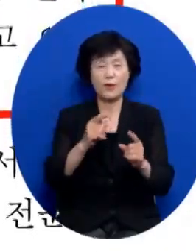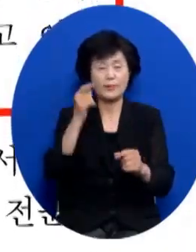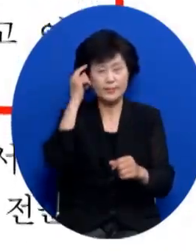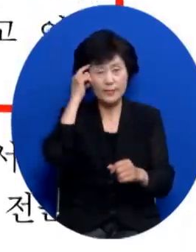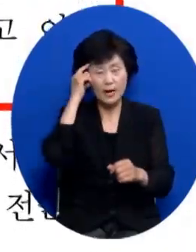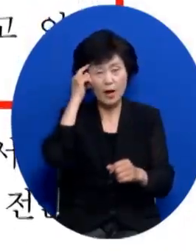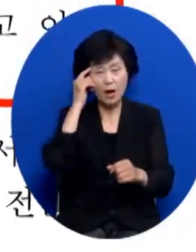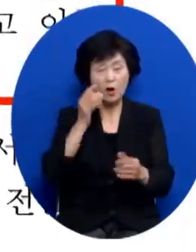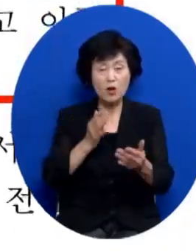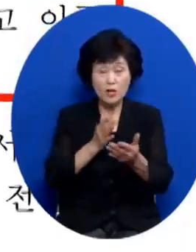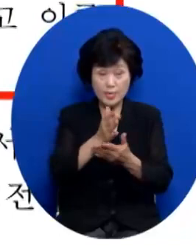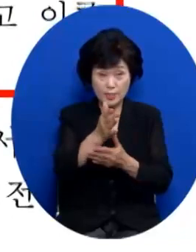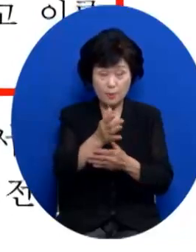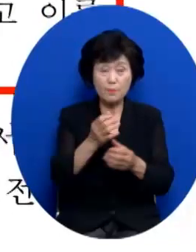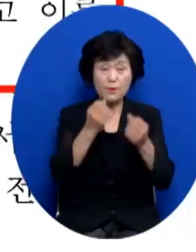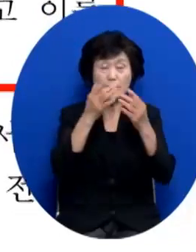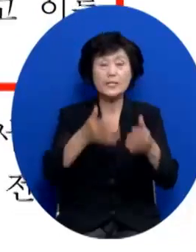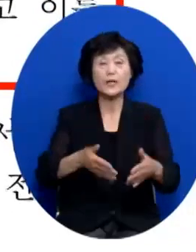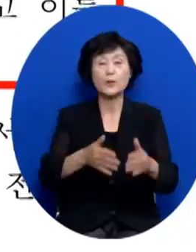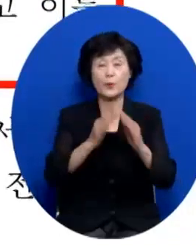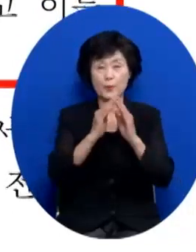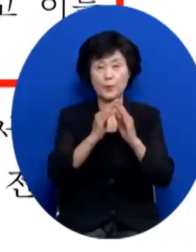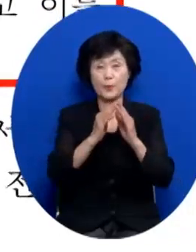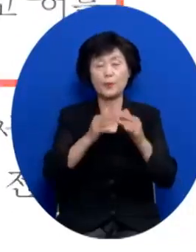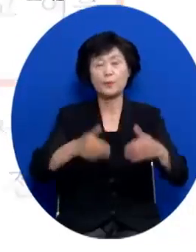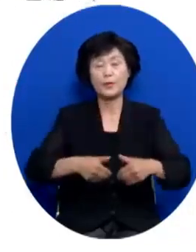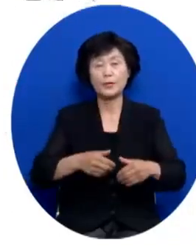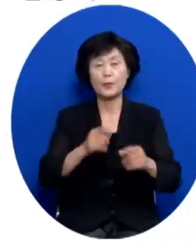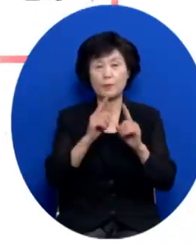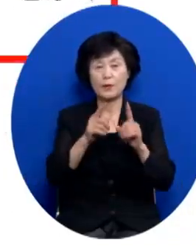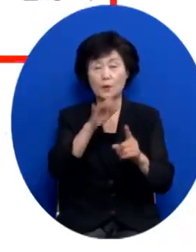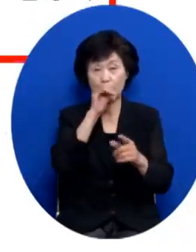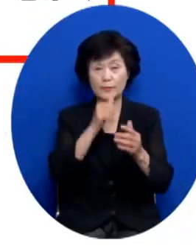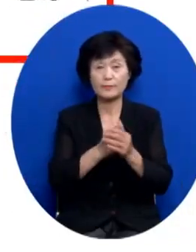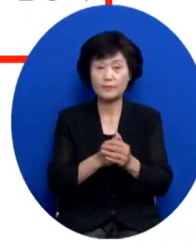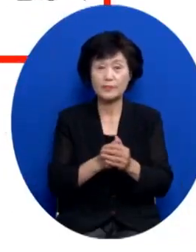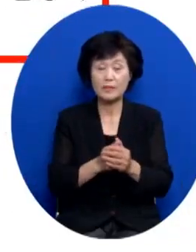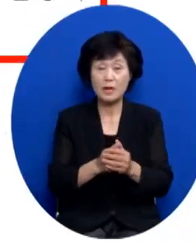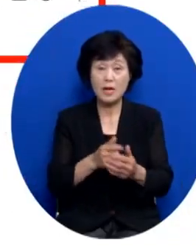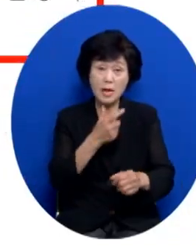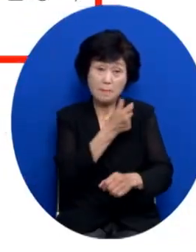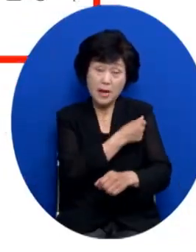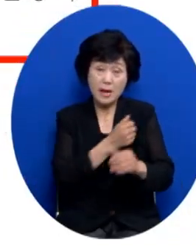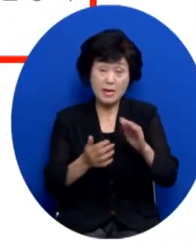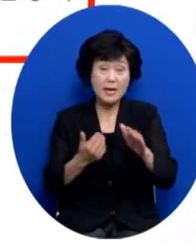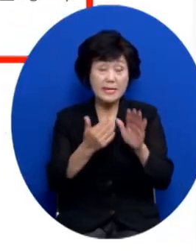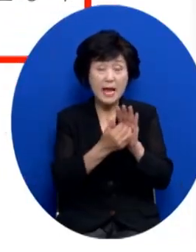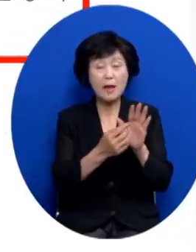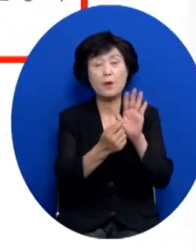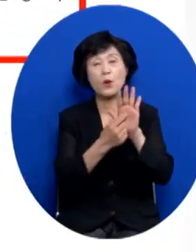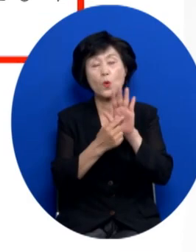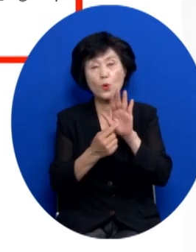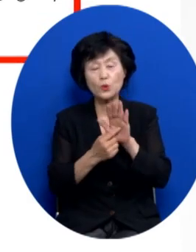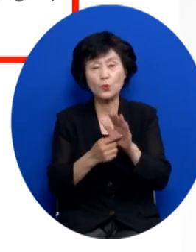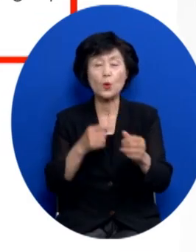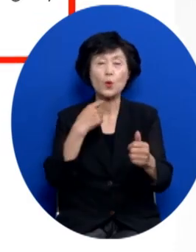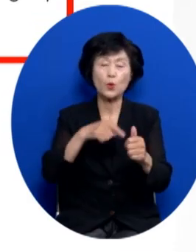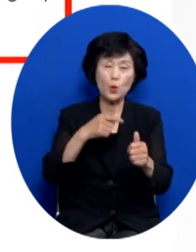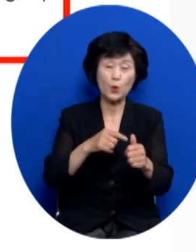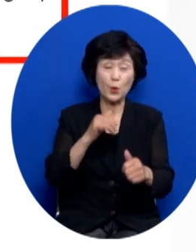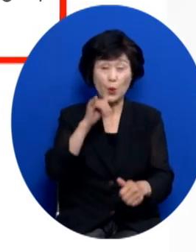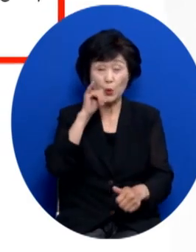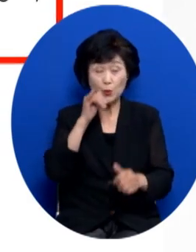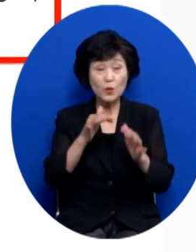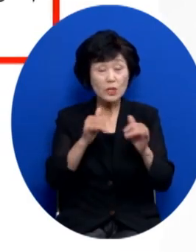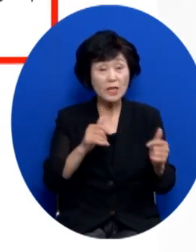조직 신설을 추진하게 됐다고 설명했습니다. 마약 예방 재활팀은 마약류 예방 홍보와 교육은 물론 중독자의